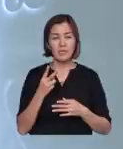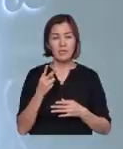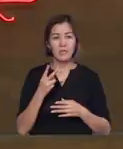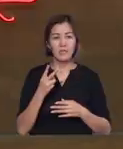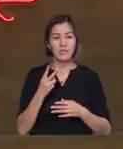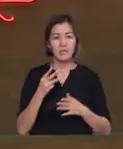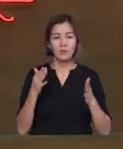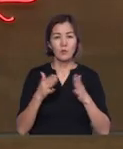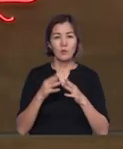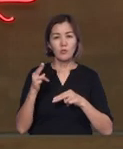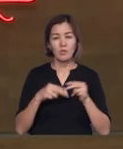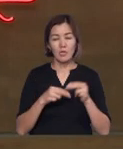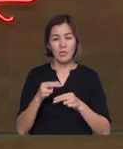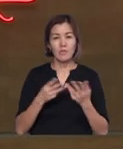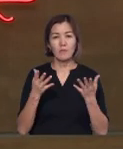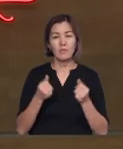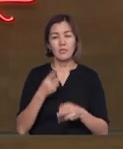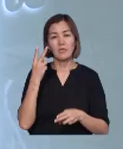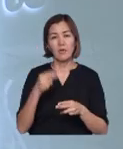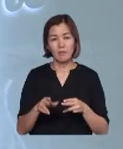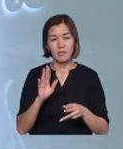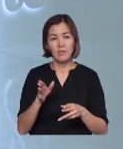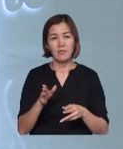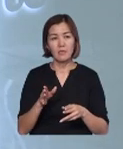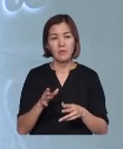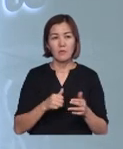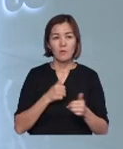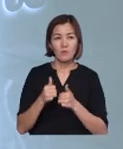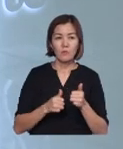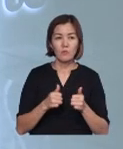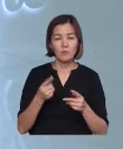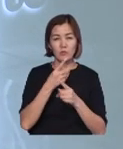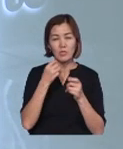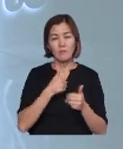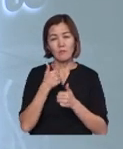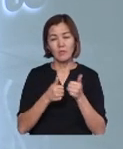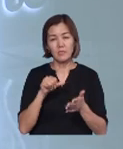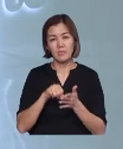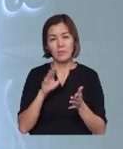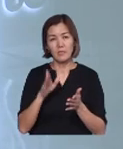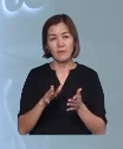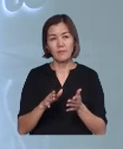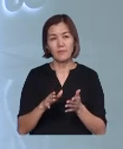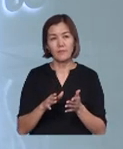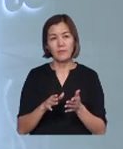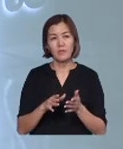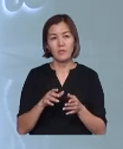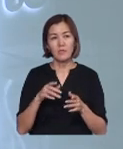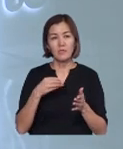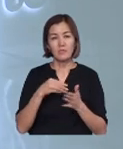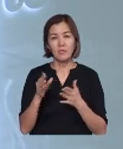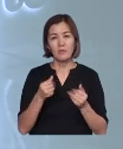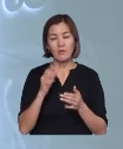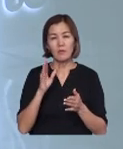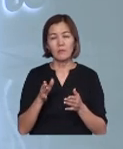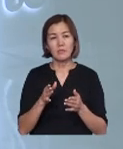үй салады, өздері үйді қабылдайды, бітіреді. Содан кейін біз конкурс жариялаймыз, олар соған қатысады. Содан біз сатып аламыз. Оны да содан кейін